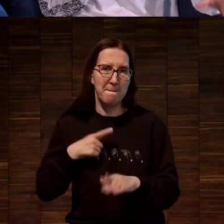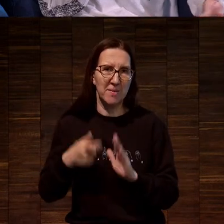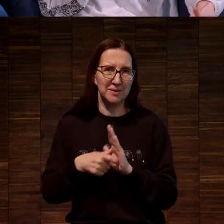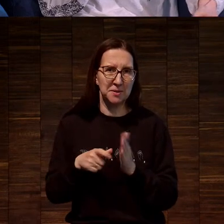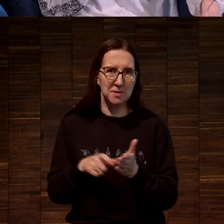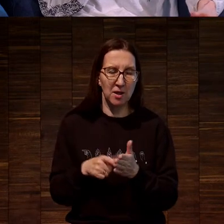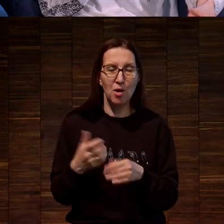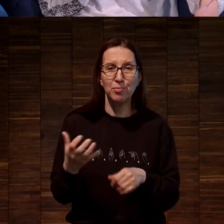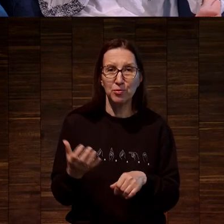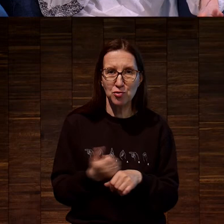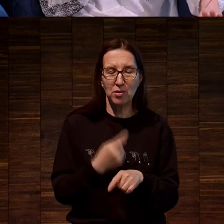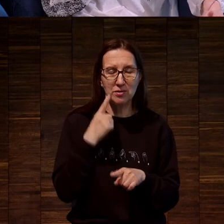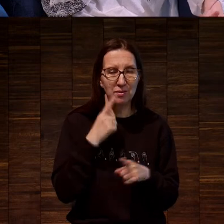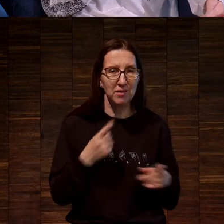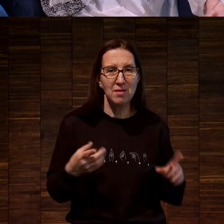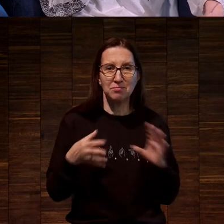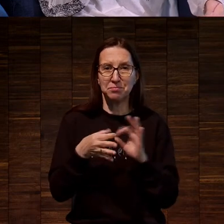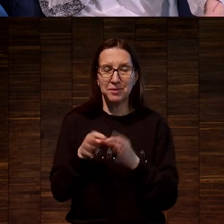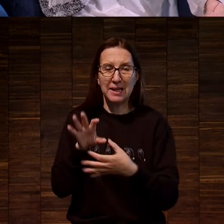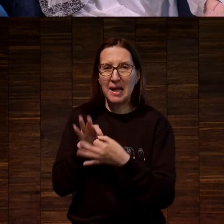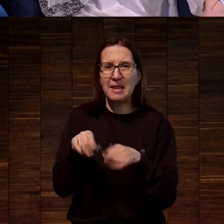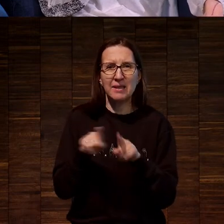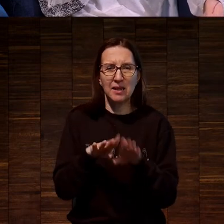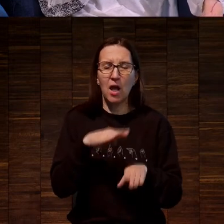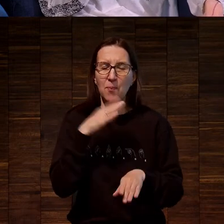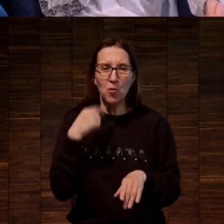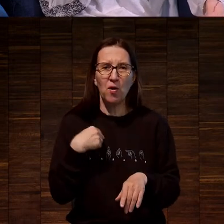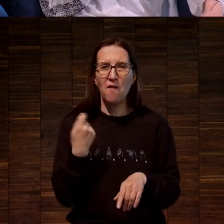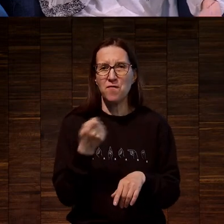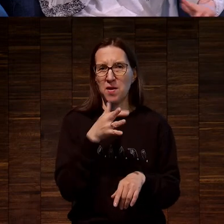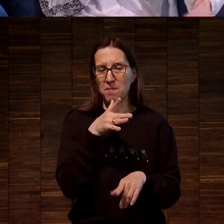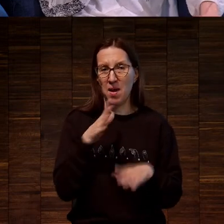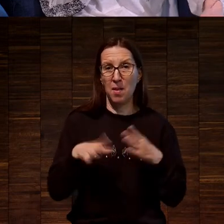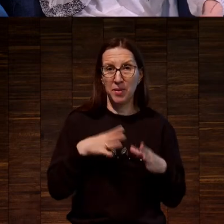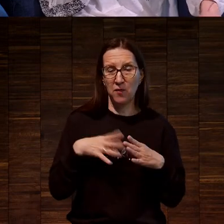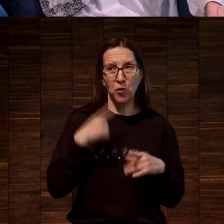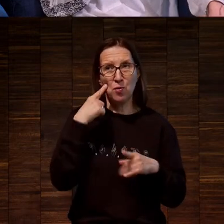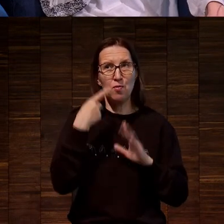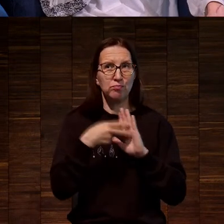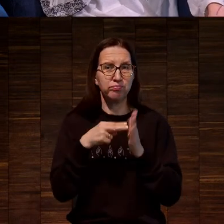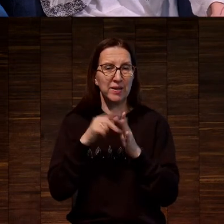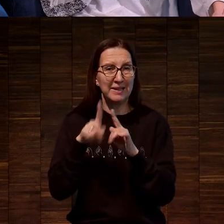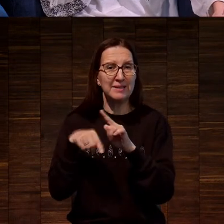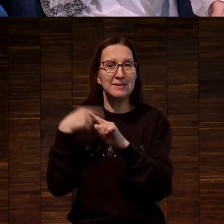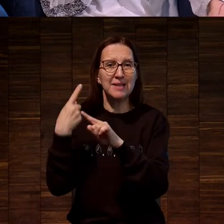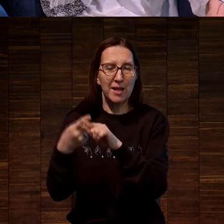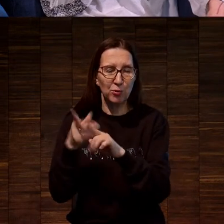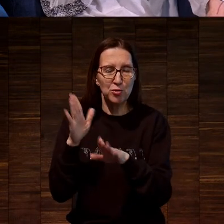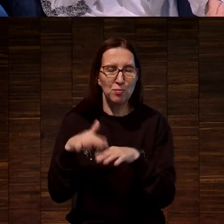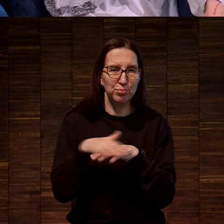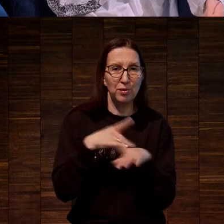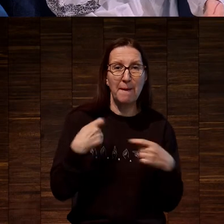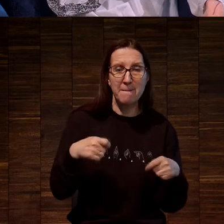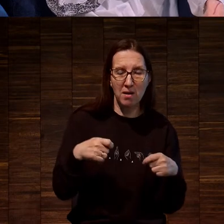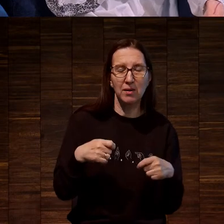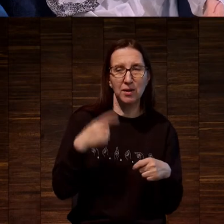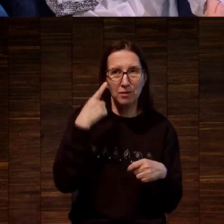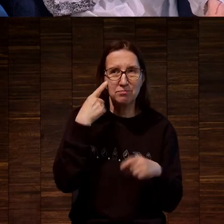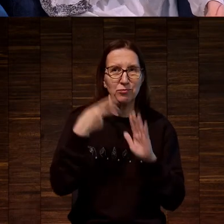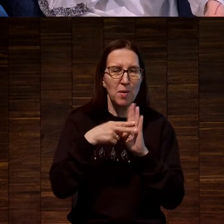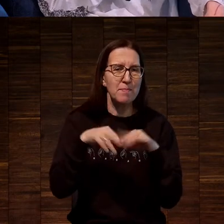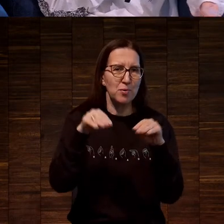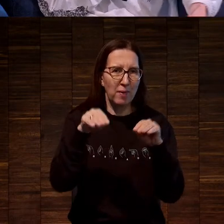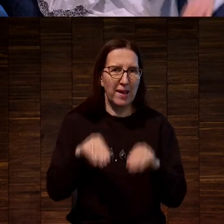связок получилось, к сожалению, пока не так много. У нас было мало времени на подготовку, но следующий маркет уже появляется какие-то... Ой,